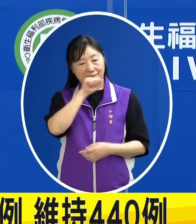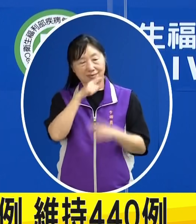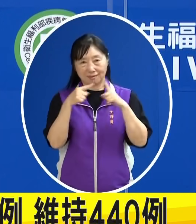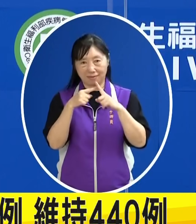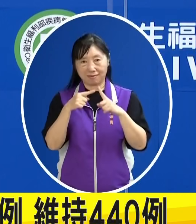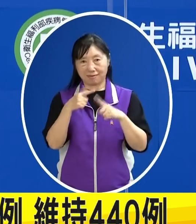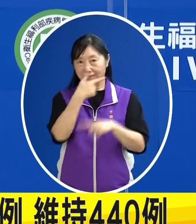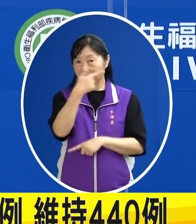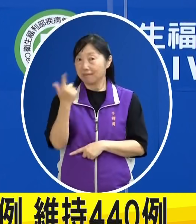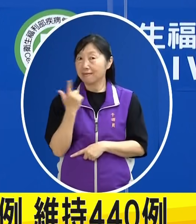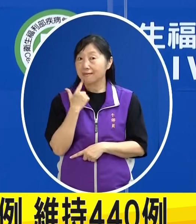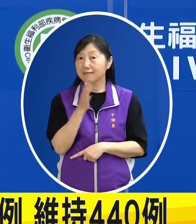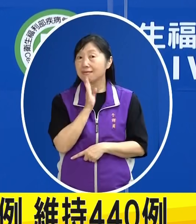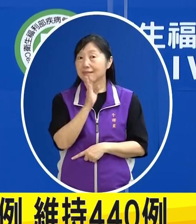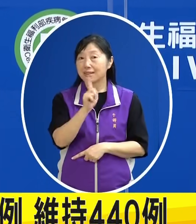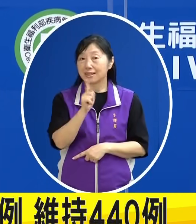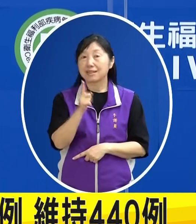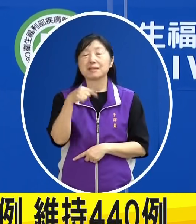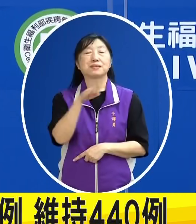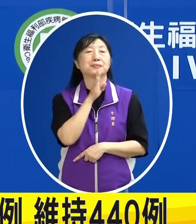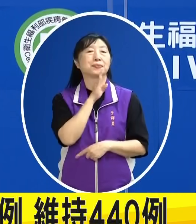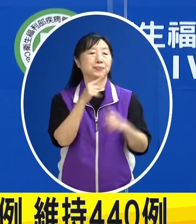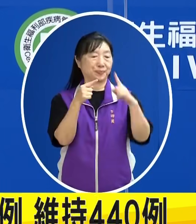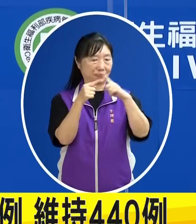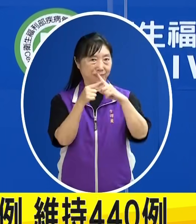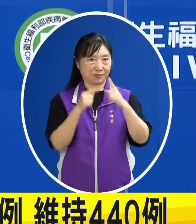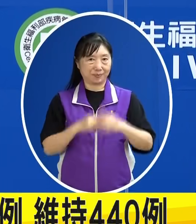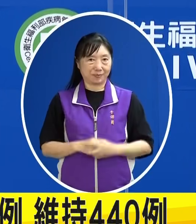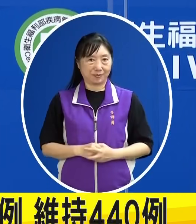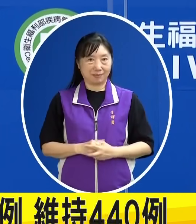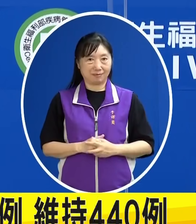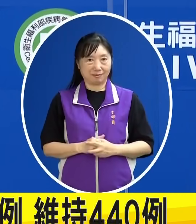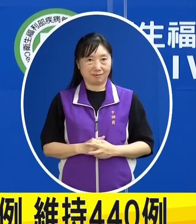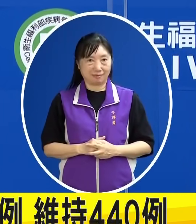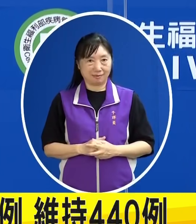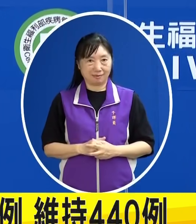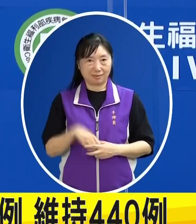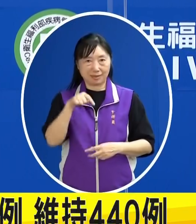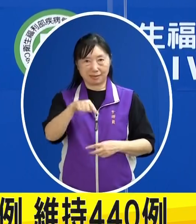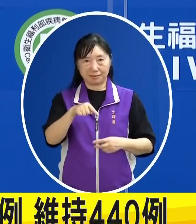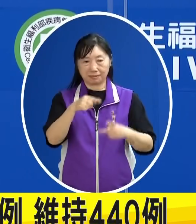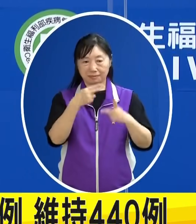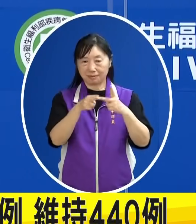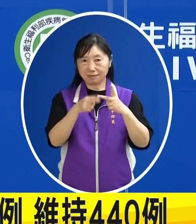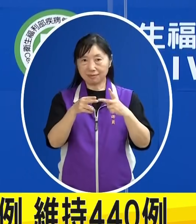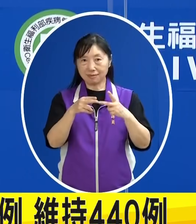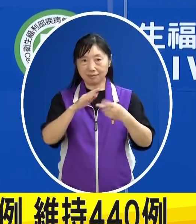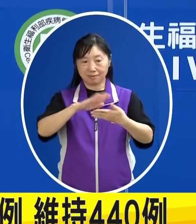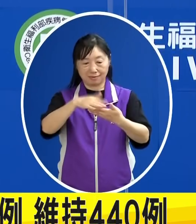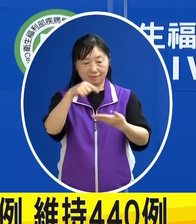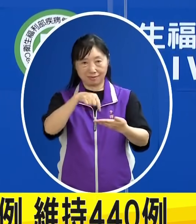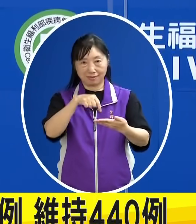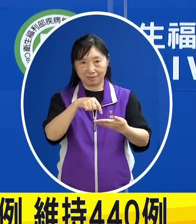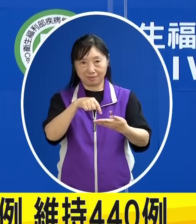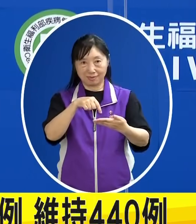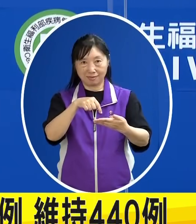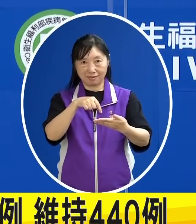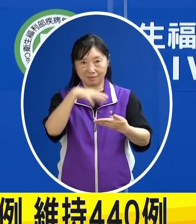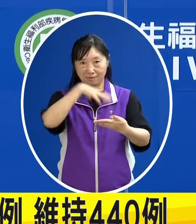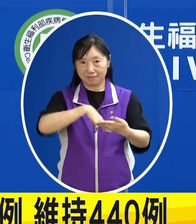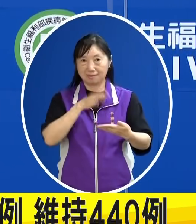是最美的风景风景就是人了那他这封信呢他是这样写的